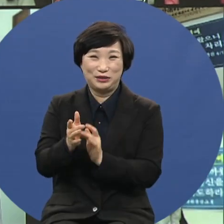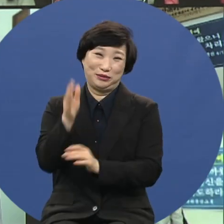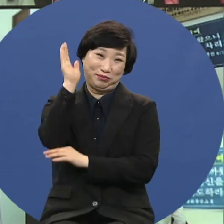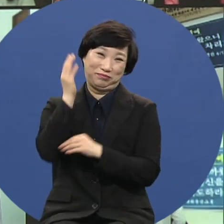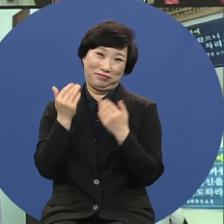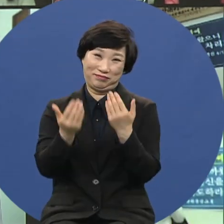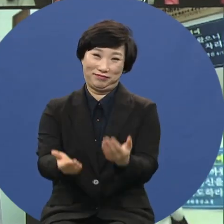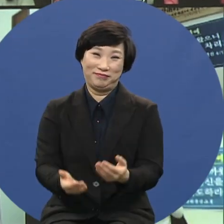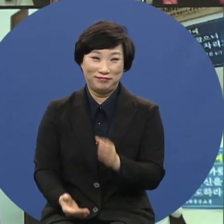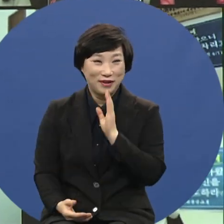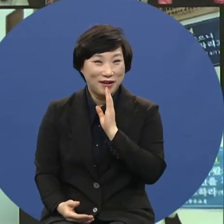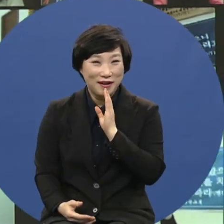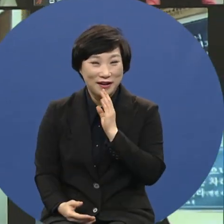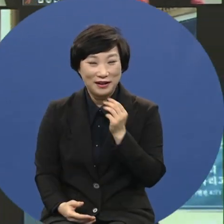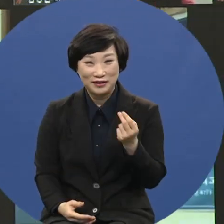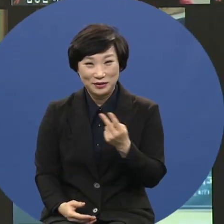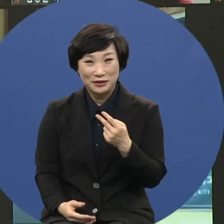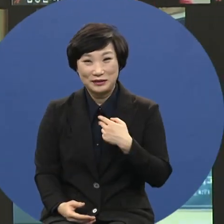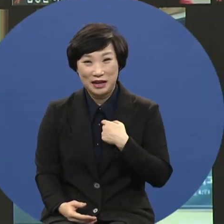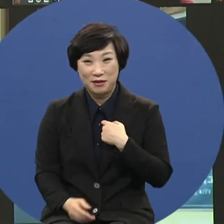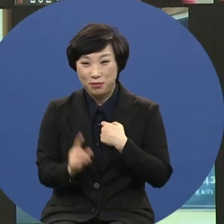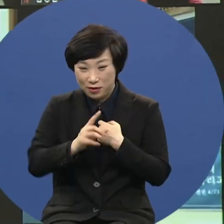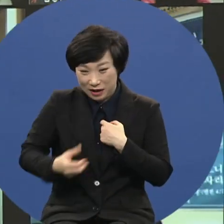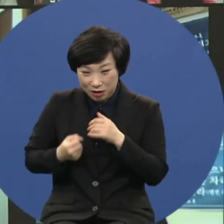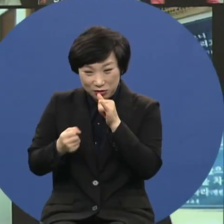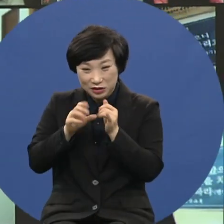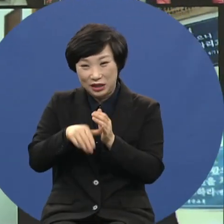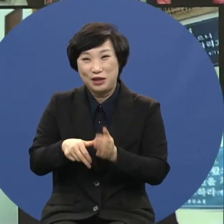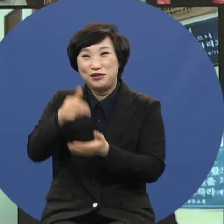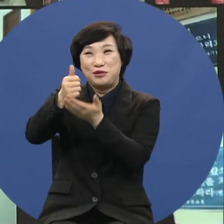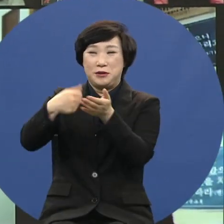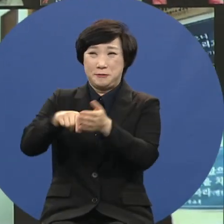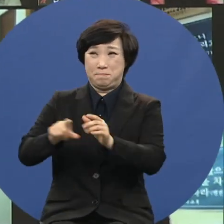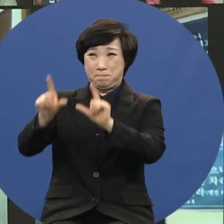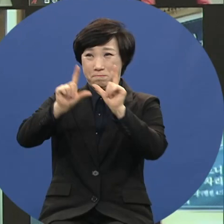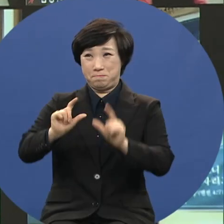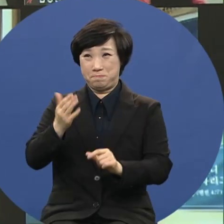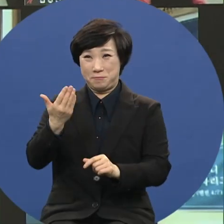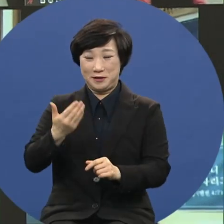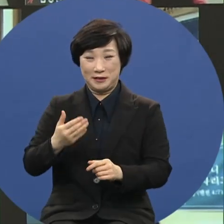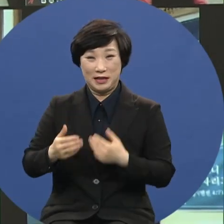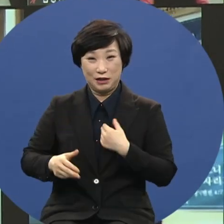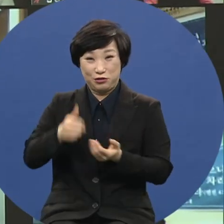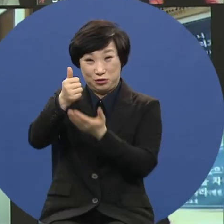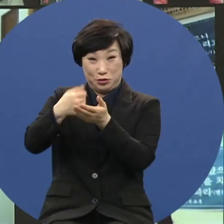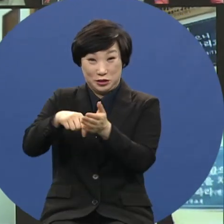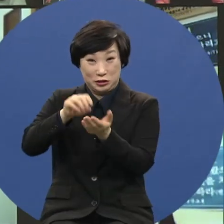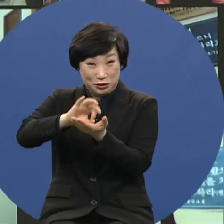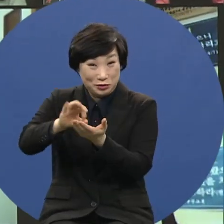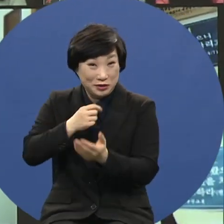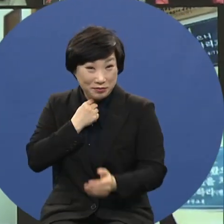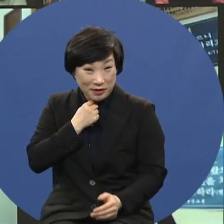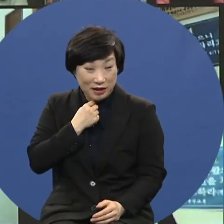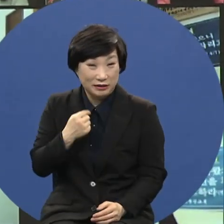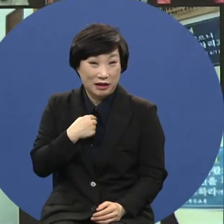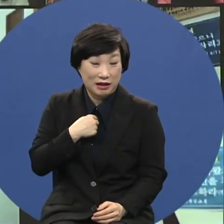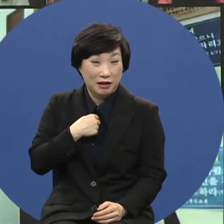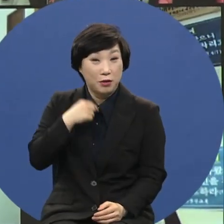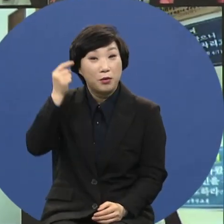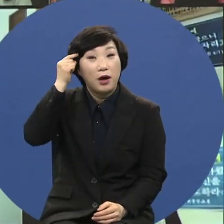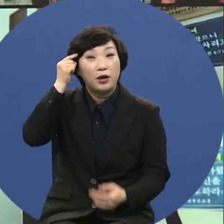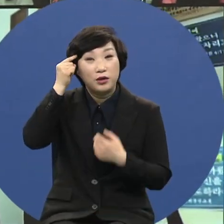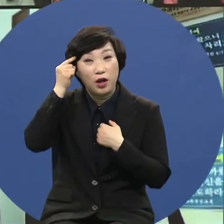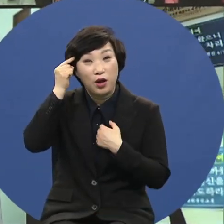그 얘기예요. 또 내가 무했으면 주를 위해 살아야 되고 주를 위해 써야 되고, 왜?